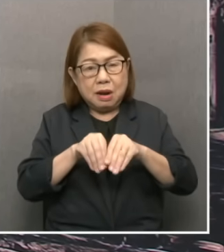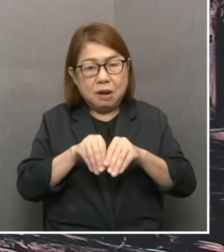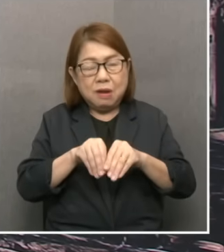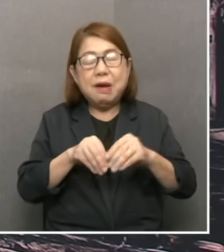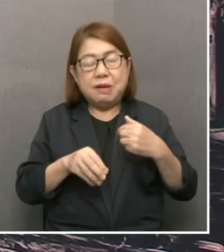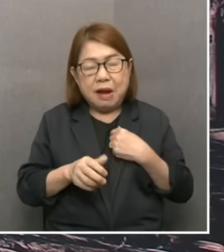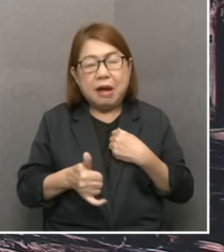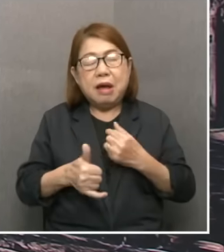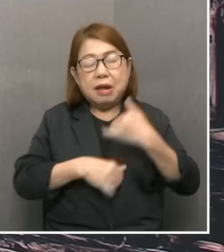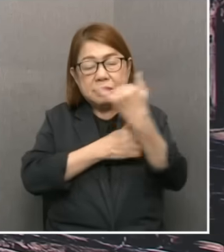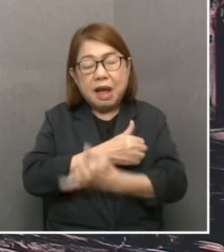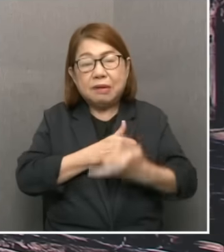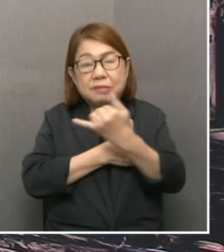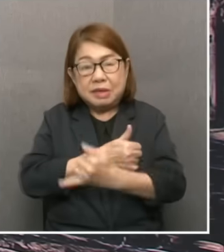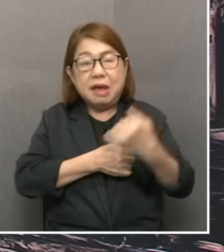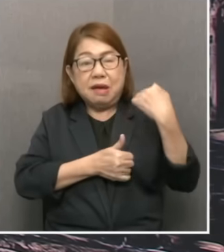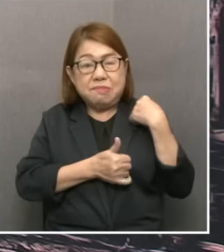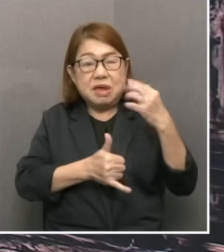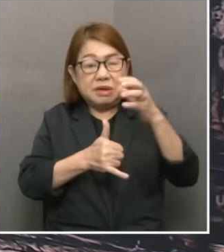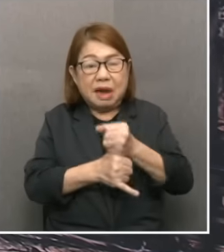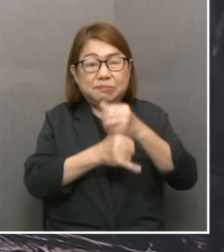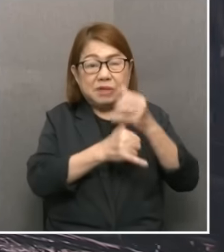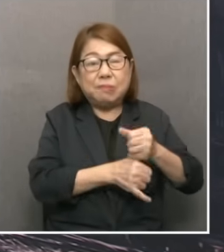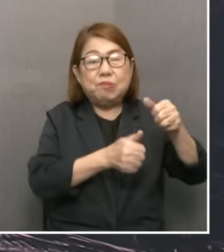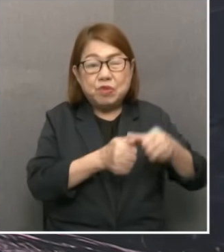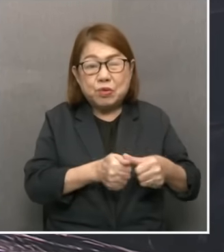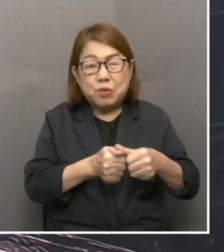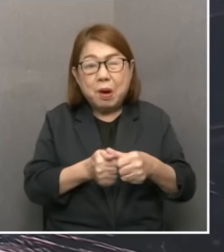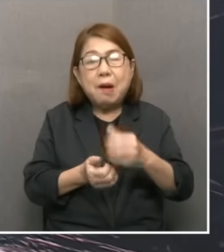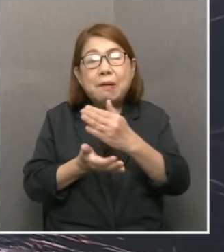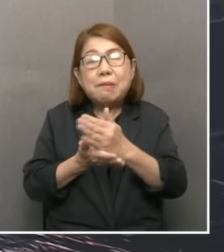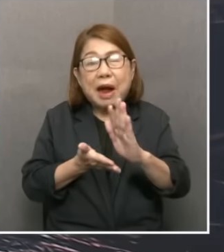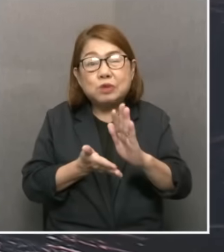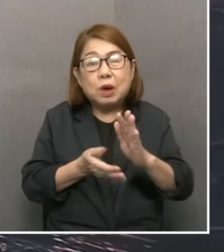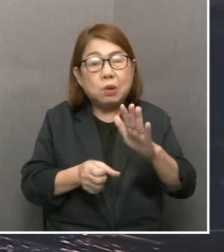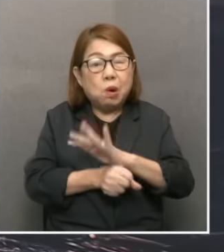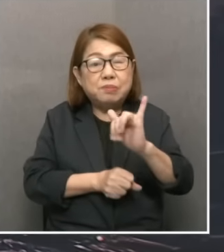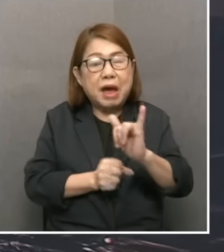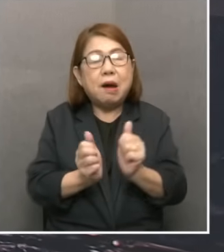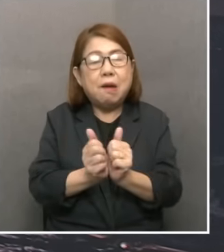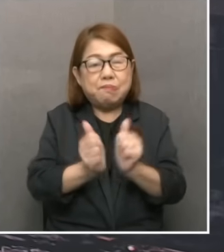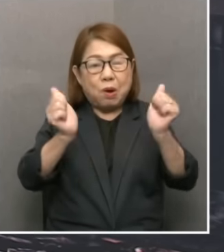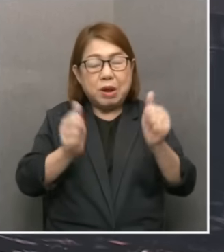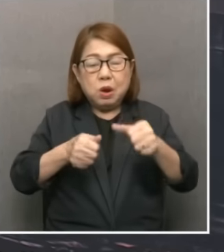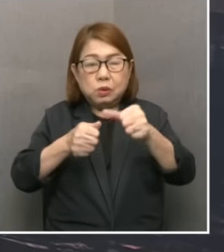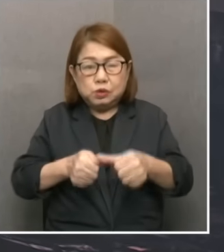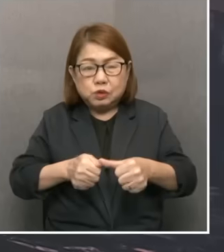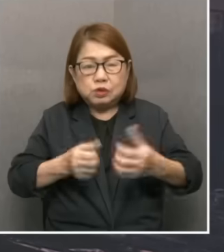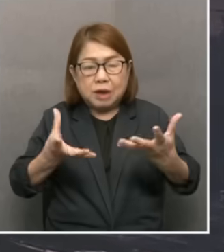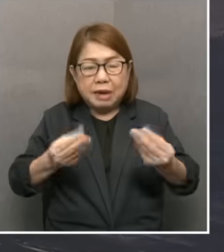ประกันชาวต่างชาติบางส่วนค่ะซึ่งตอนนี้นะคะยังมีตัวประกันที่อยู่ในพื้นที่ของกาซ่าทั้งหมด